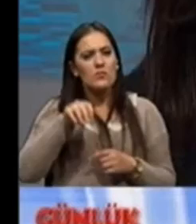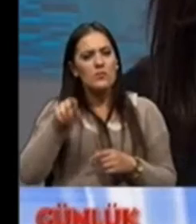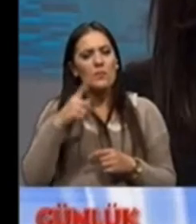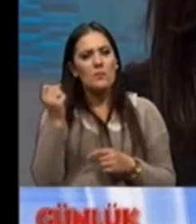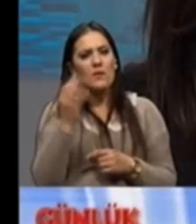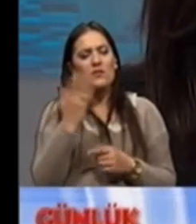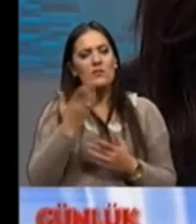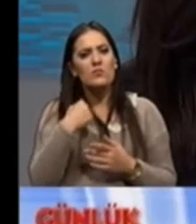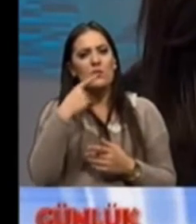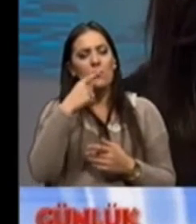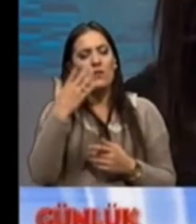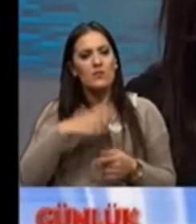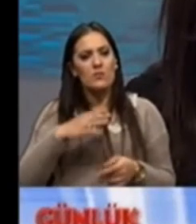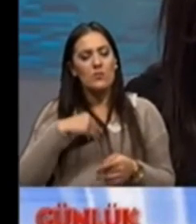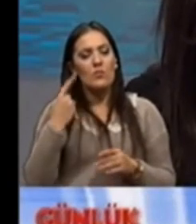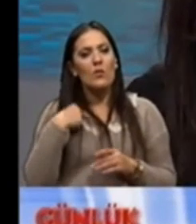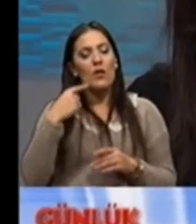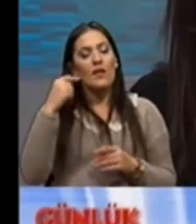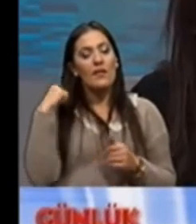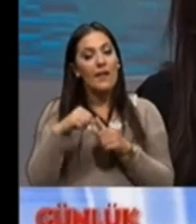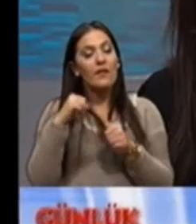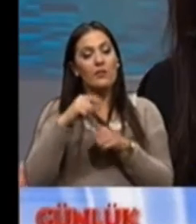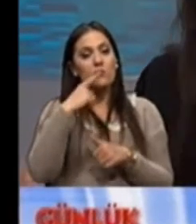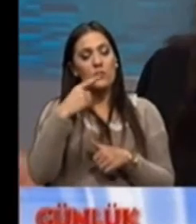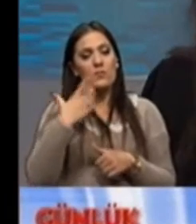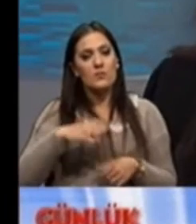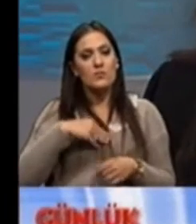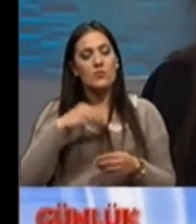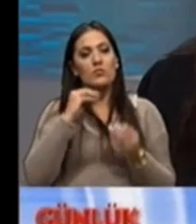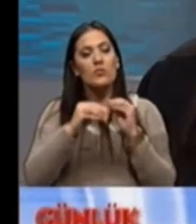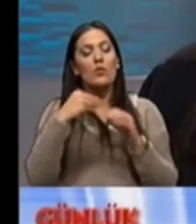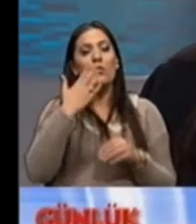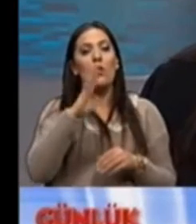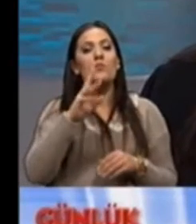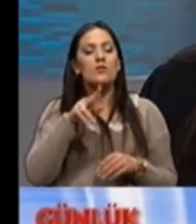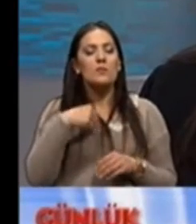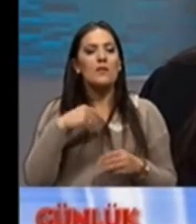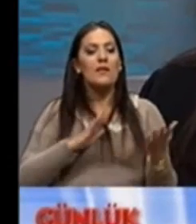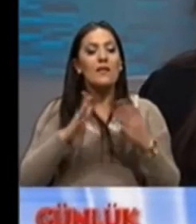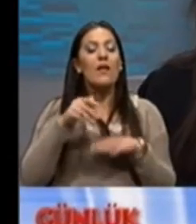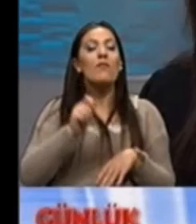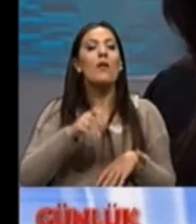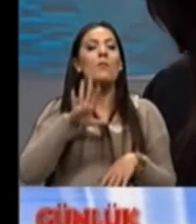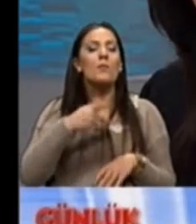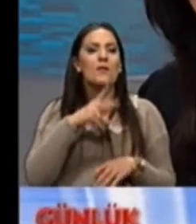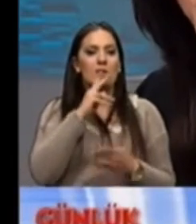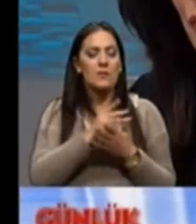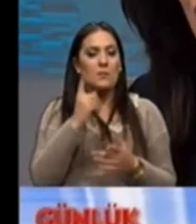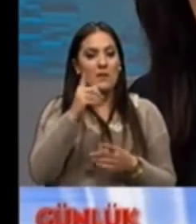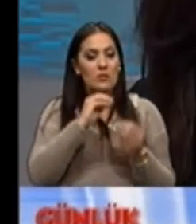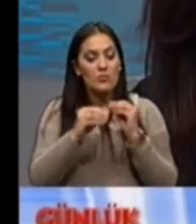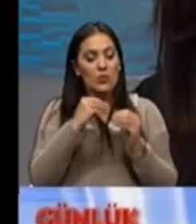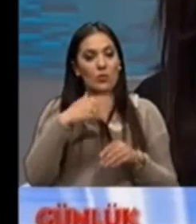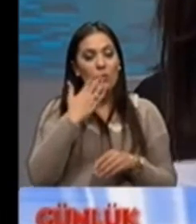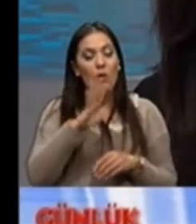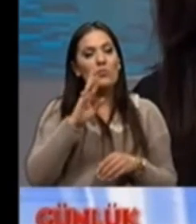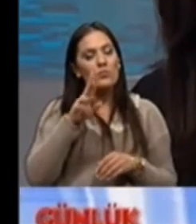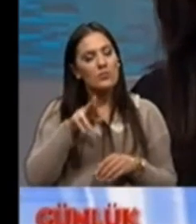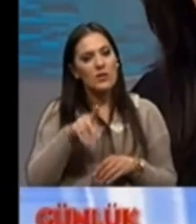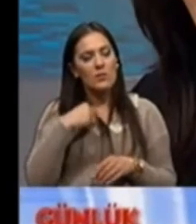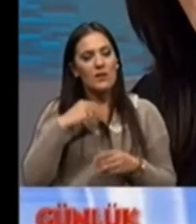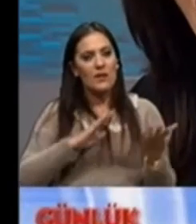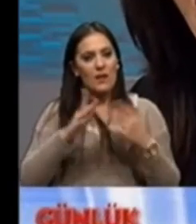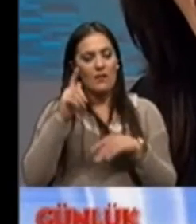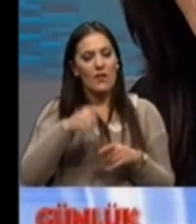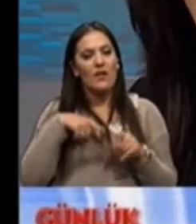istiyorum özellikle. Şimdi sorun yokmuş gibi davranmamalıyız kesinlikle. Yani biz sorun yokmuş gibi davranıyoruz. Ha, tatbikatlar falan